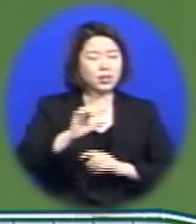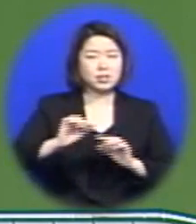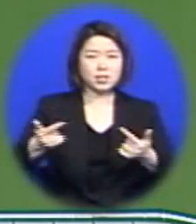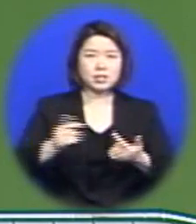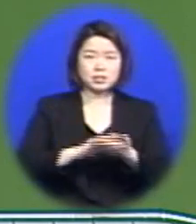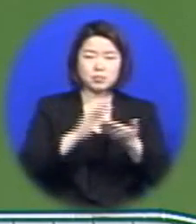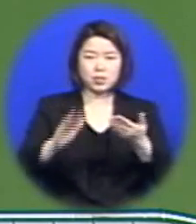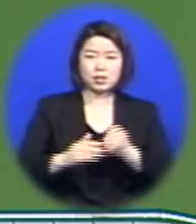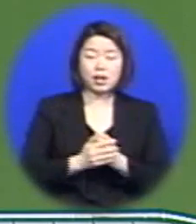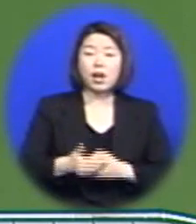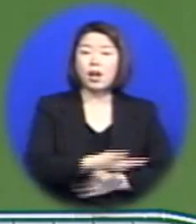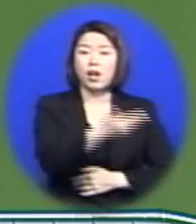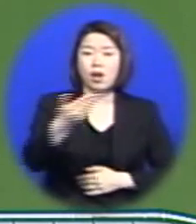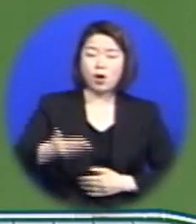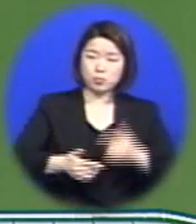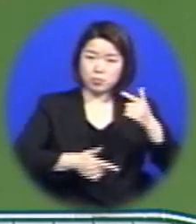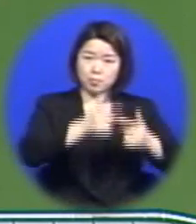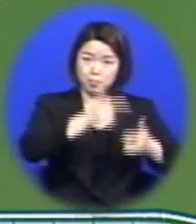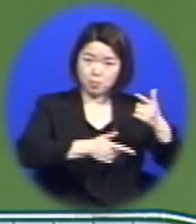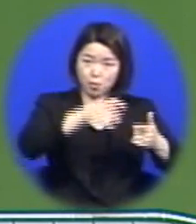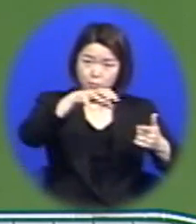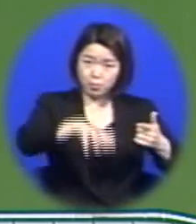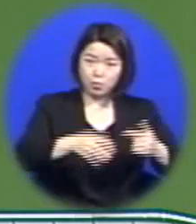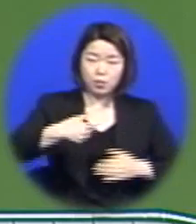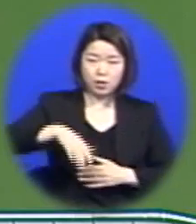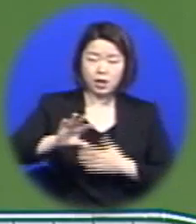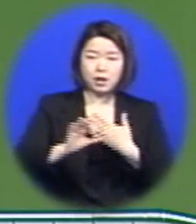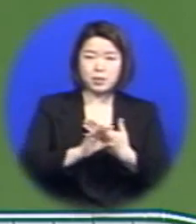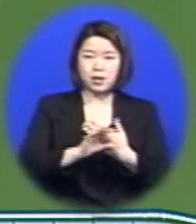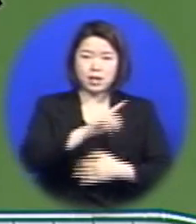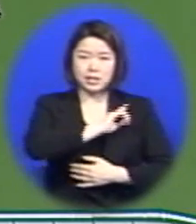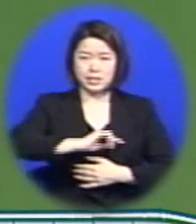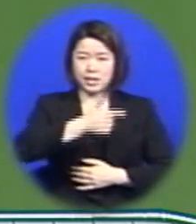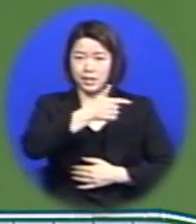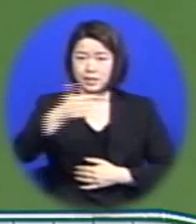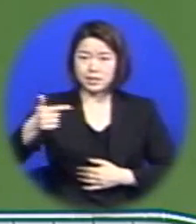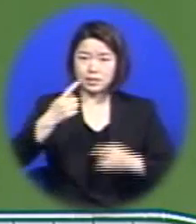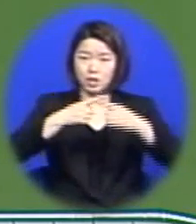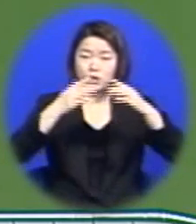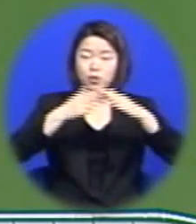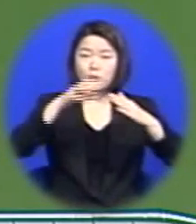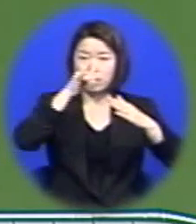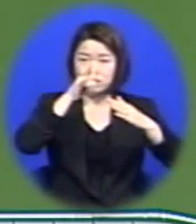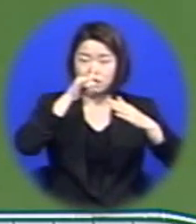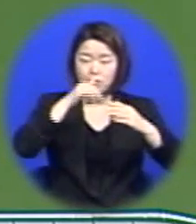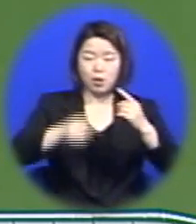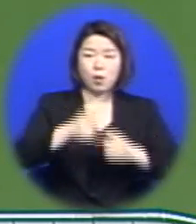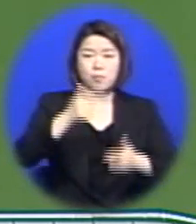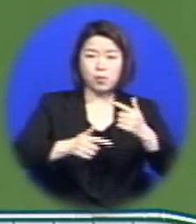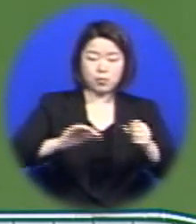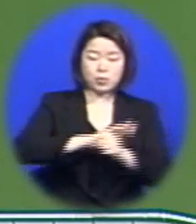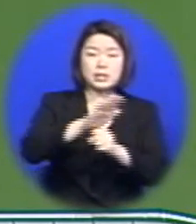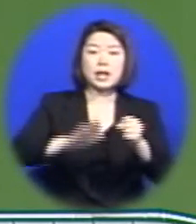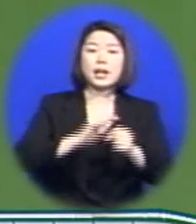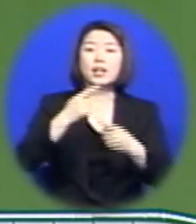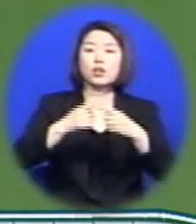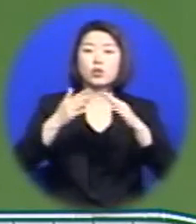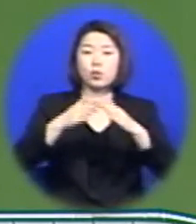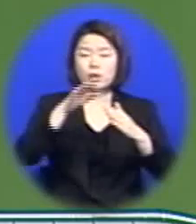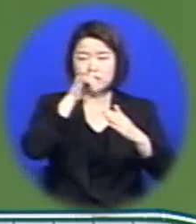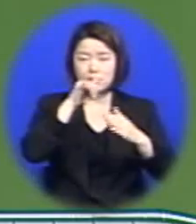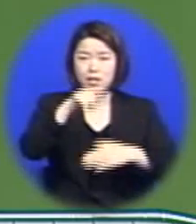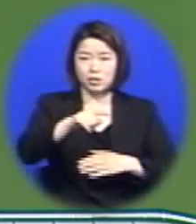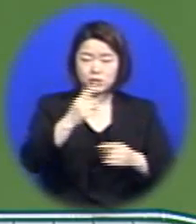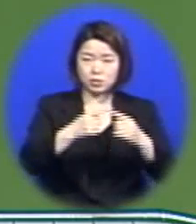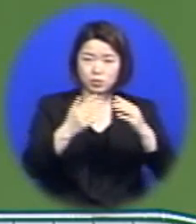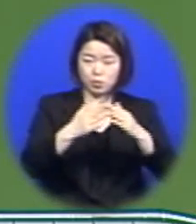나와요 여러분 목포에 가면 목포에서 제일 큰 교회가 있는데 목포 사랑의 교회라는 교회입니다 그 교회 담임